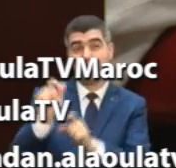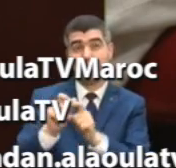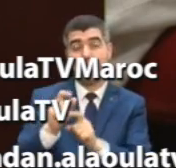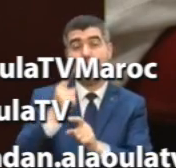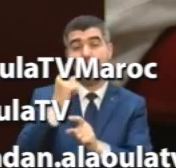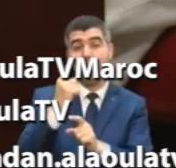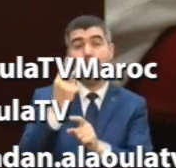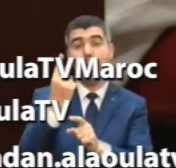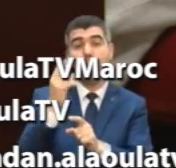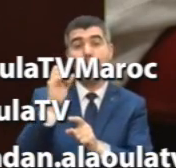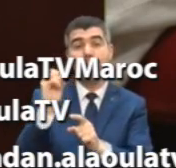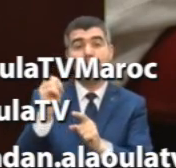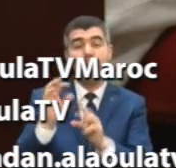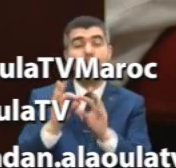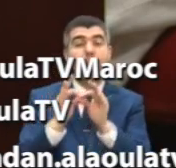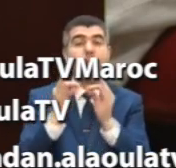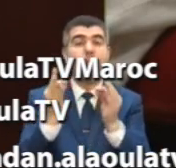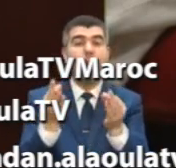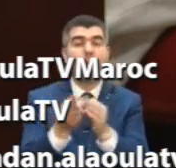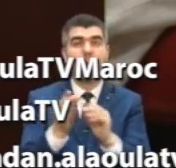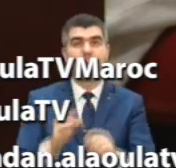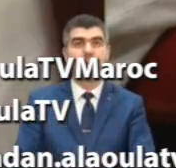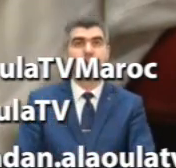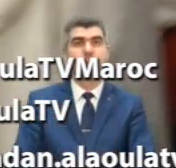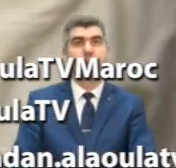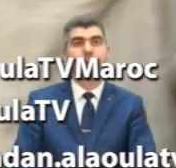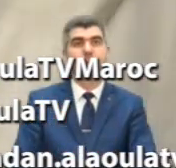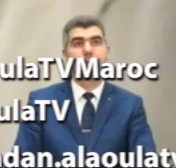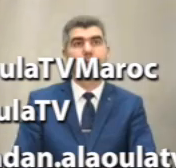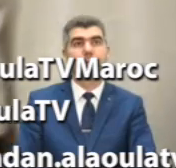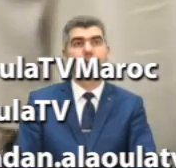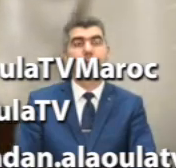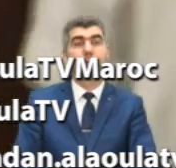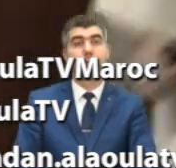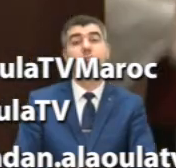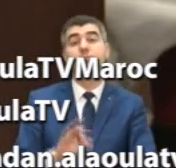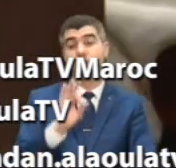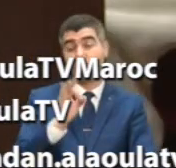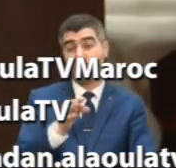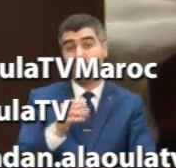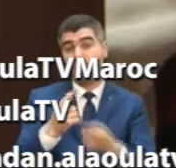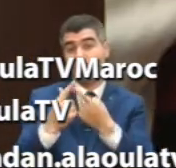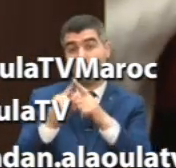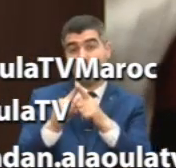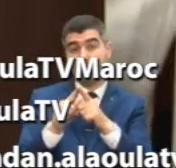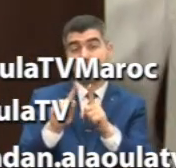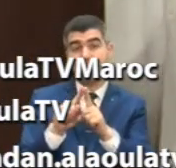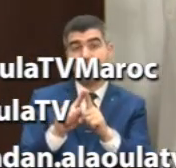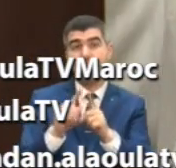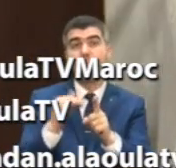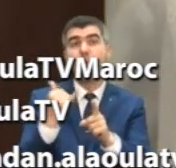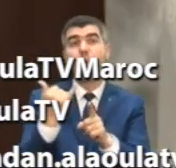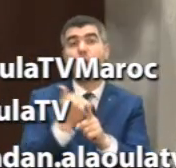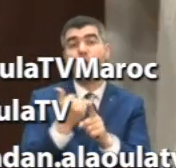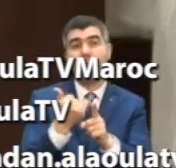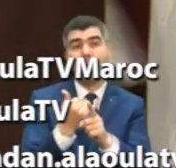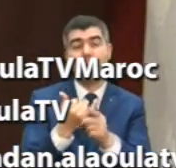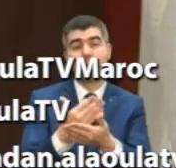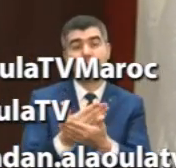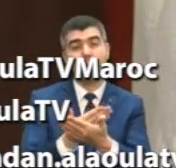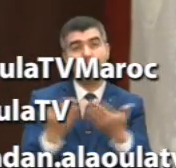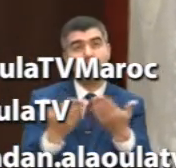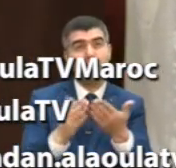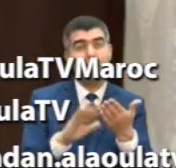ديال الأسر. هذا كله بواحد الوضعيه الماليه مريحه، بحيث ان